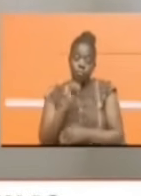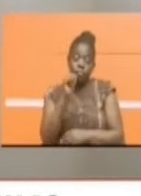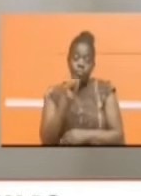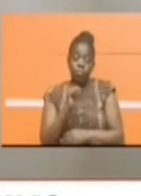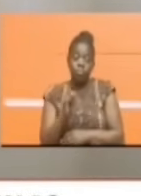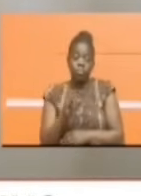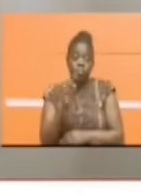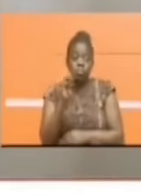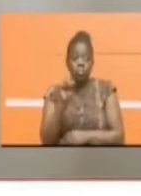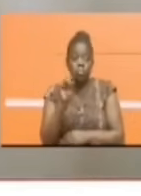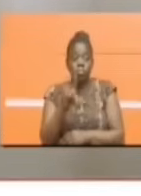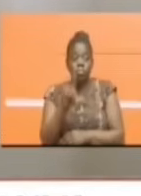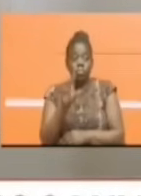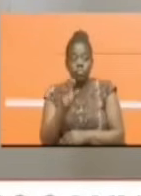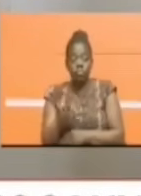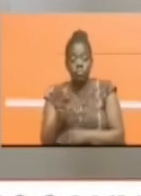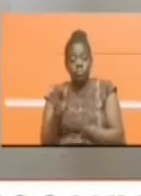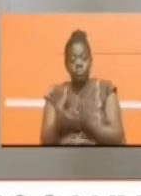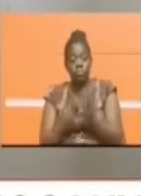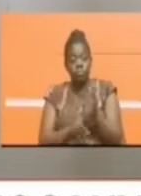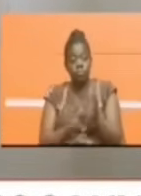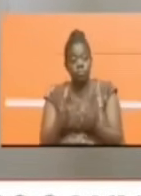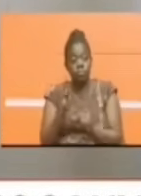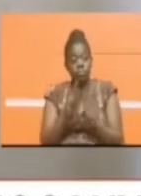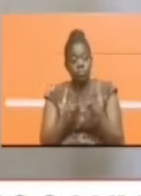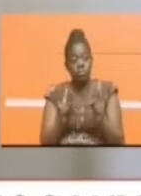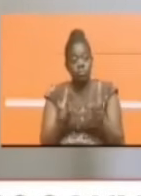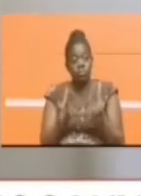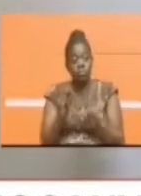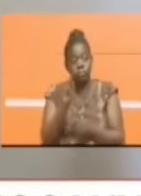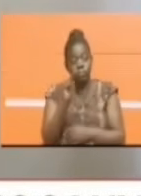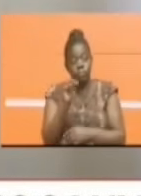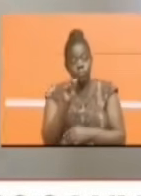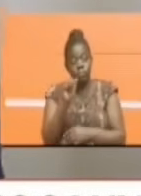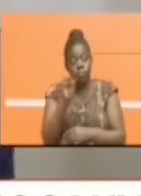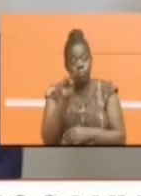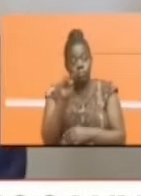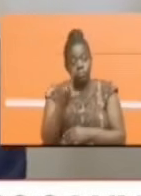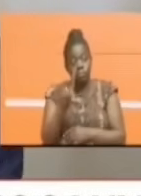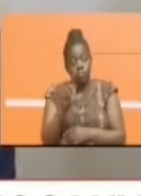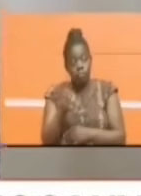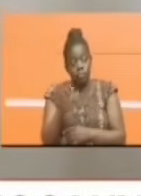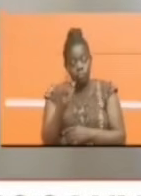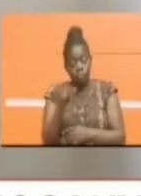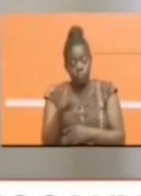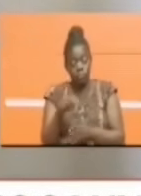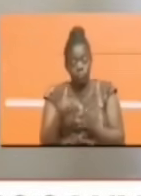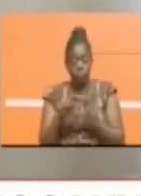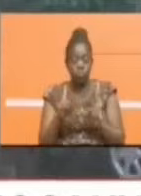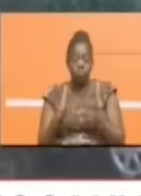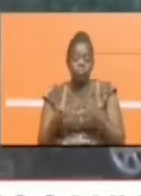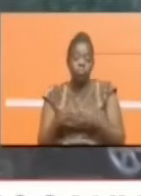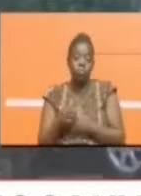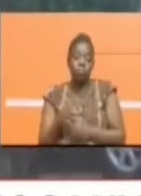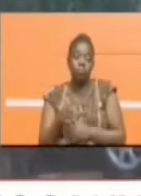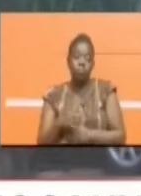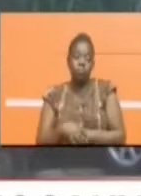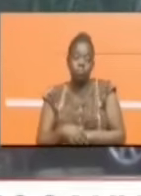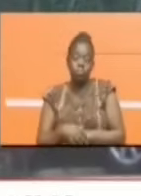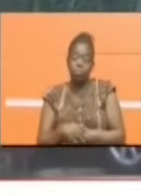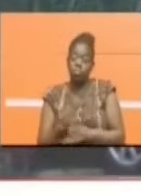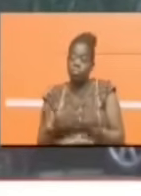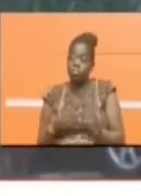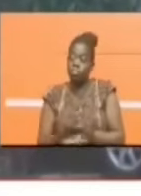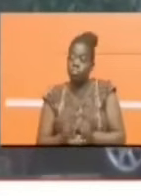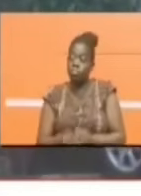Hussein Malika Tegaya yawaabira bantu n'amale n'Aisha ndowooza ebyo tujja bituukako mu kunoonyereza mu maaso Robert